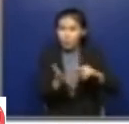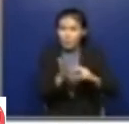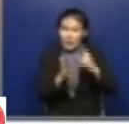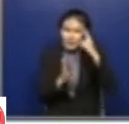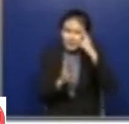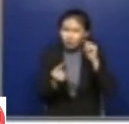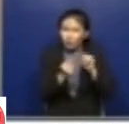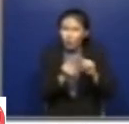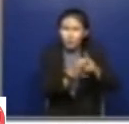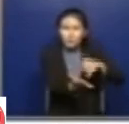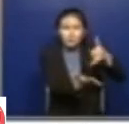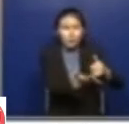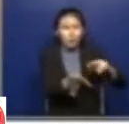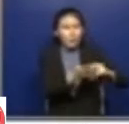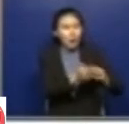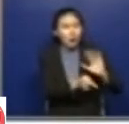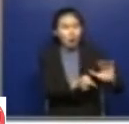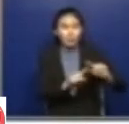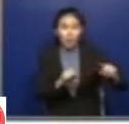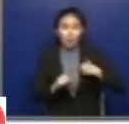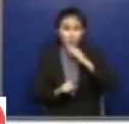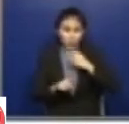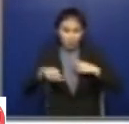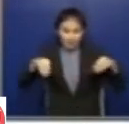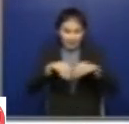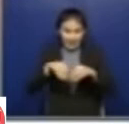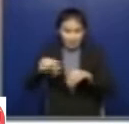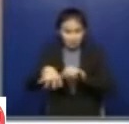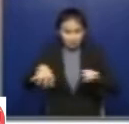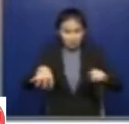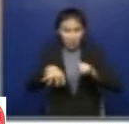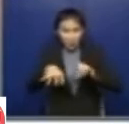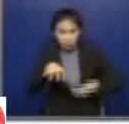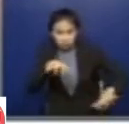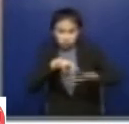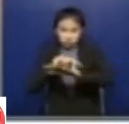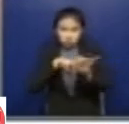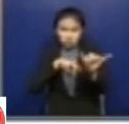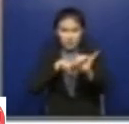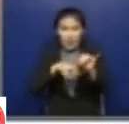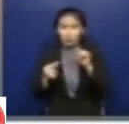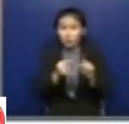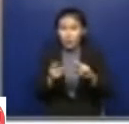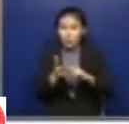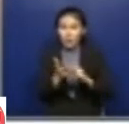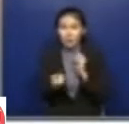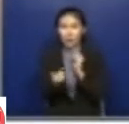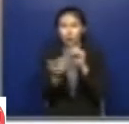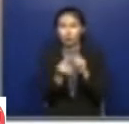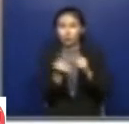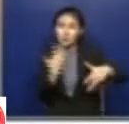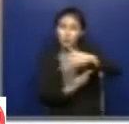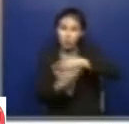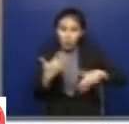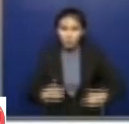พาะพื้นที่ที่อยู่ในเขตเหมืองเท่านั้นแต่ไม่ได้ครอบคลุม ในส่วนที่ส่งผลกระทบต่อสิ่งแวดล้อมและวิถี